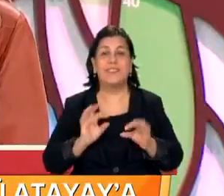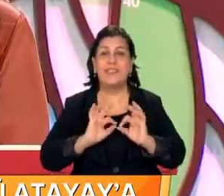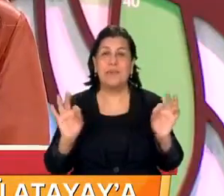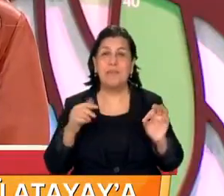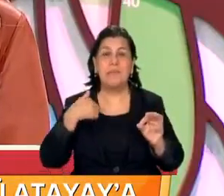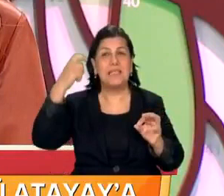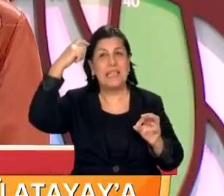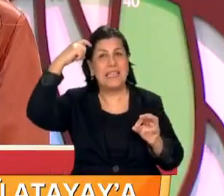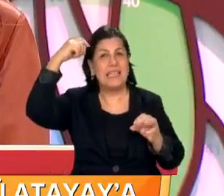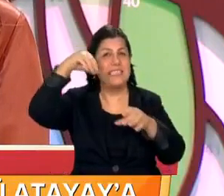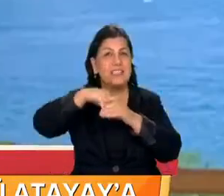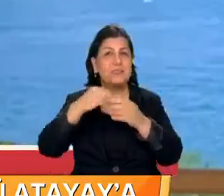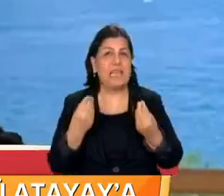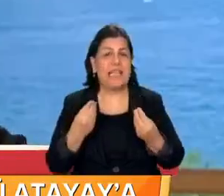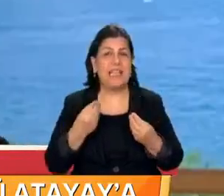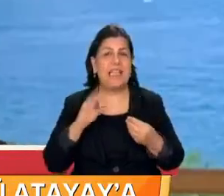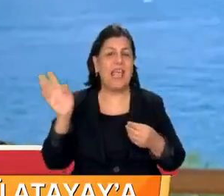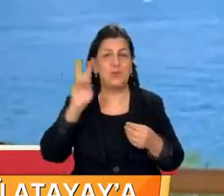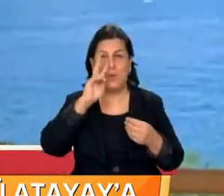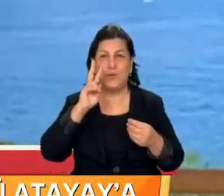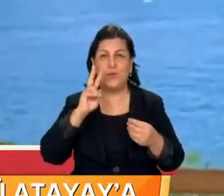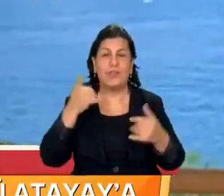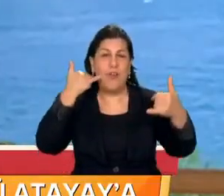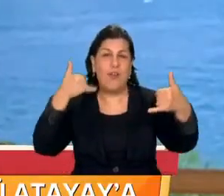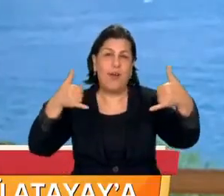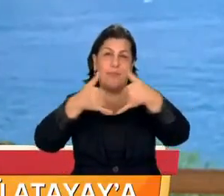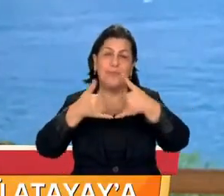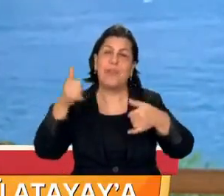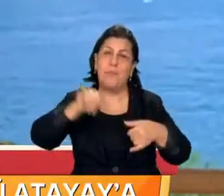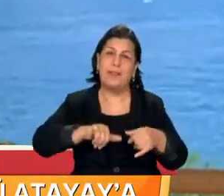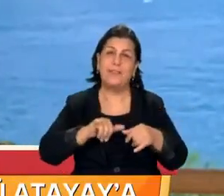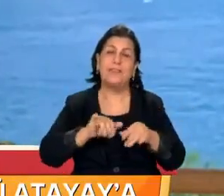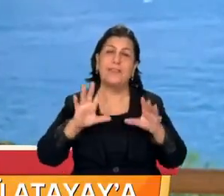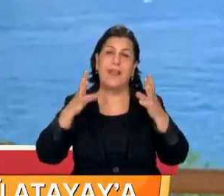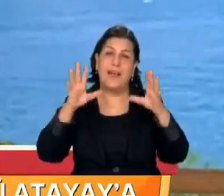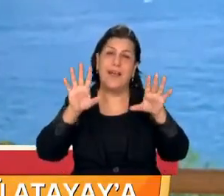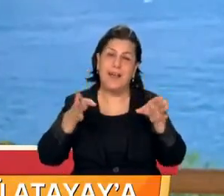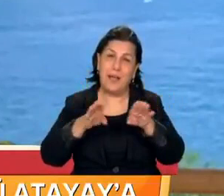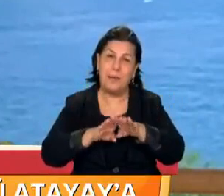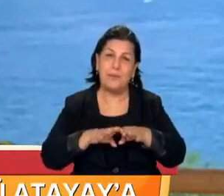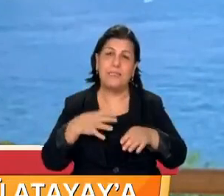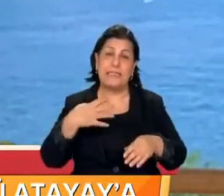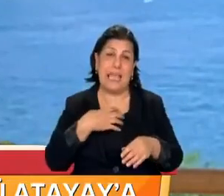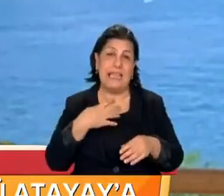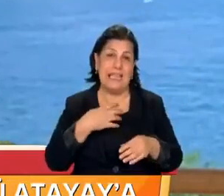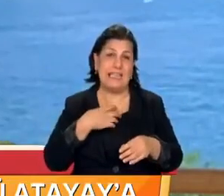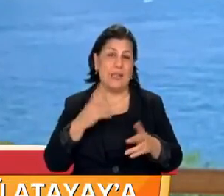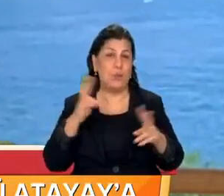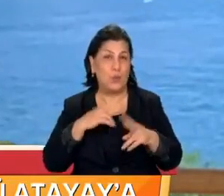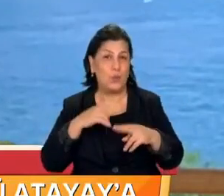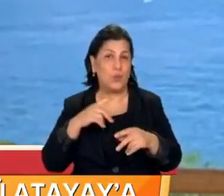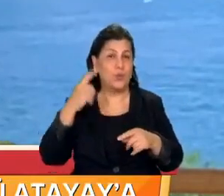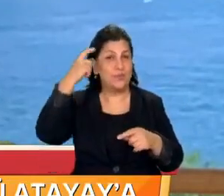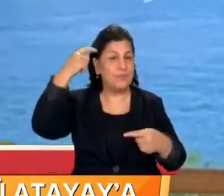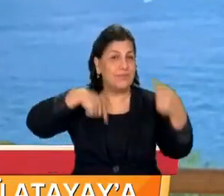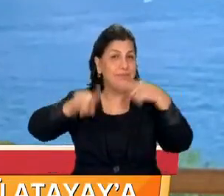pek gibidir Benim beynim falan diye en son gülerek kapattı Dolayısıyla beynin kendi kendini iyileştirme gücüne çok